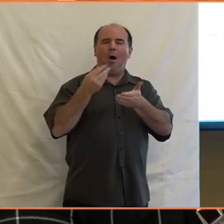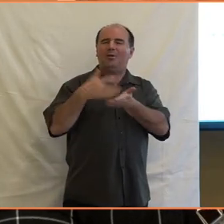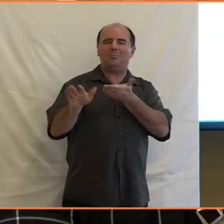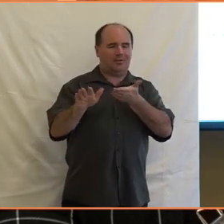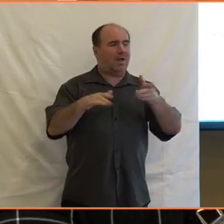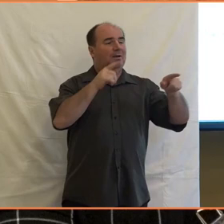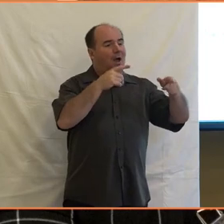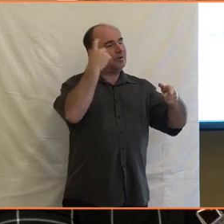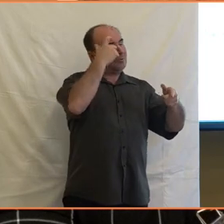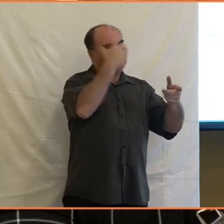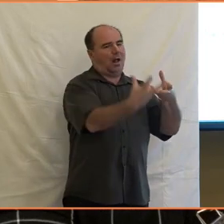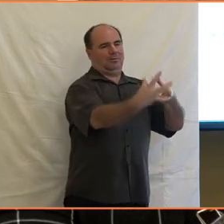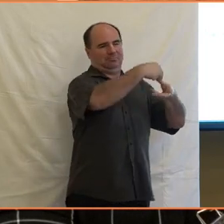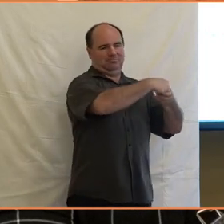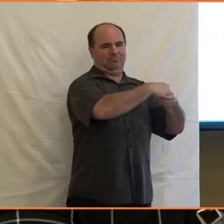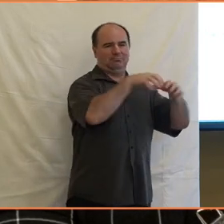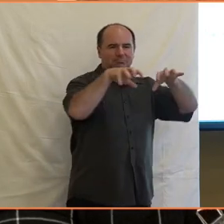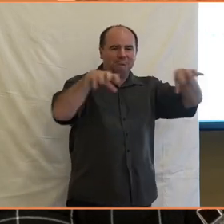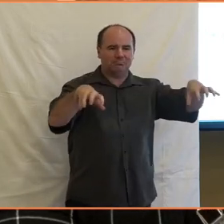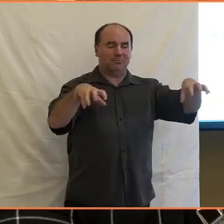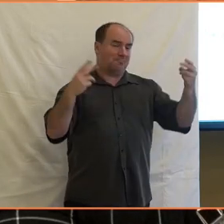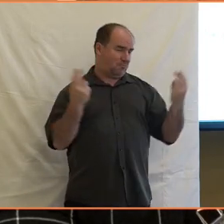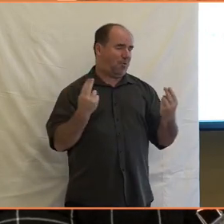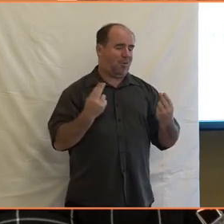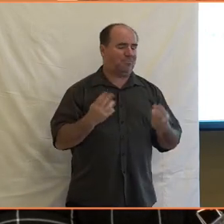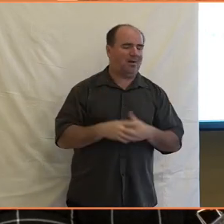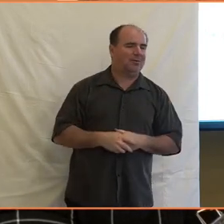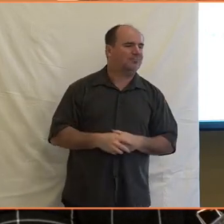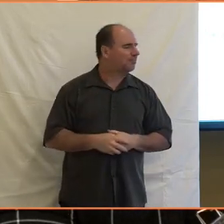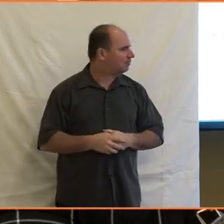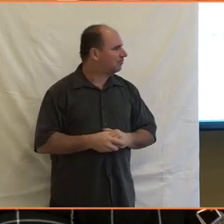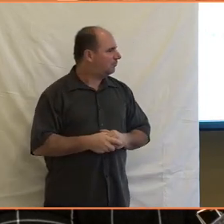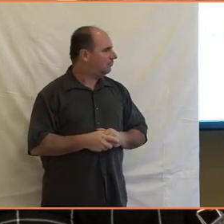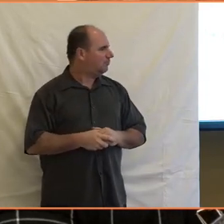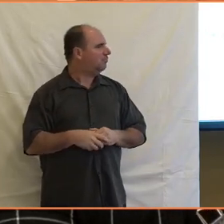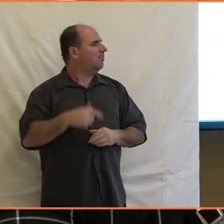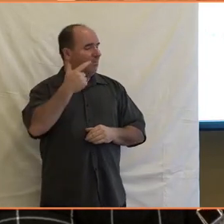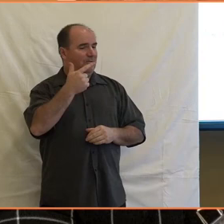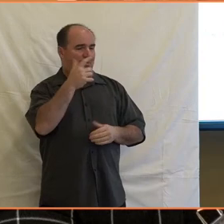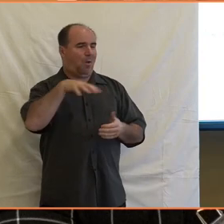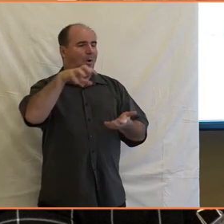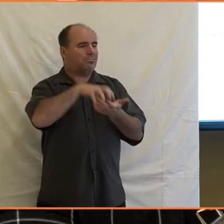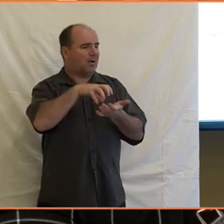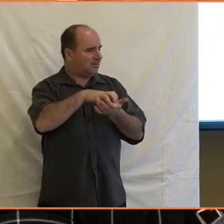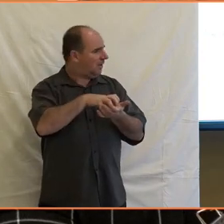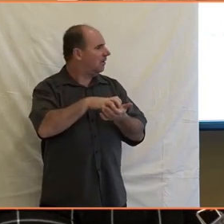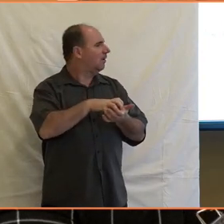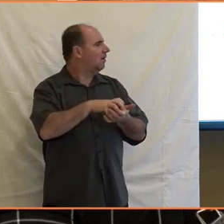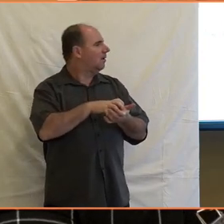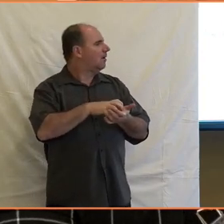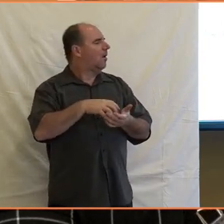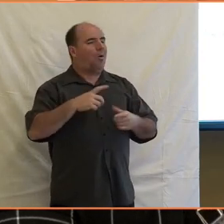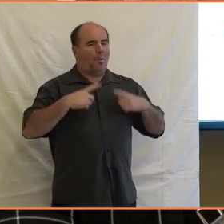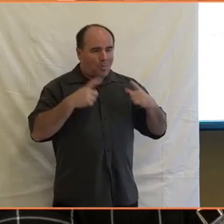části populace, u kterých bychom mohli usuzovat, že vlastně jsou nebo nejsou digitálně vyloučení, to jsou vlastně uživatelé